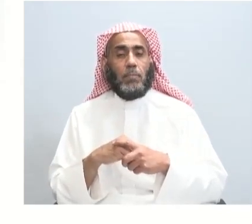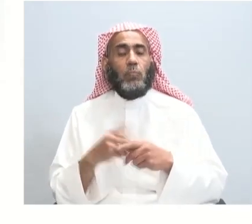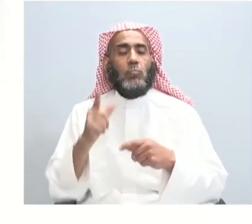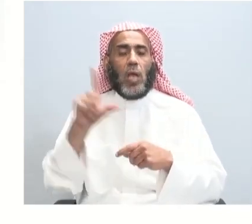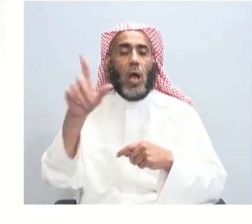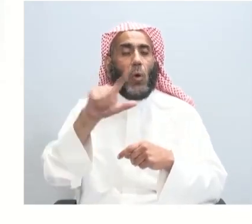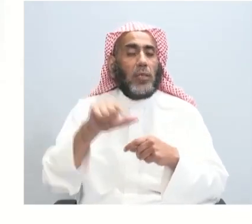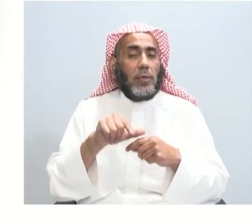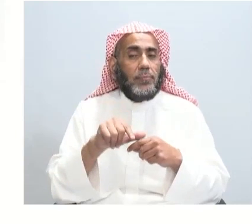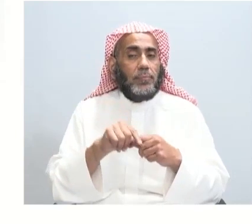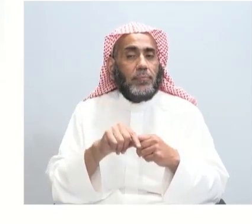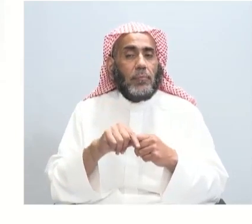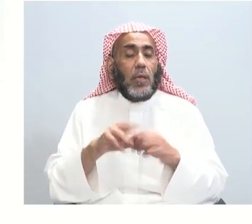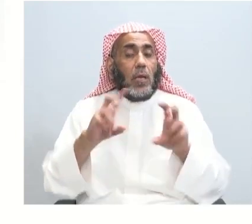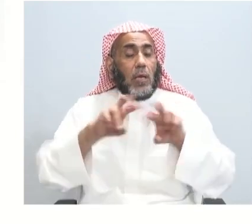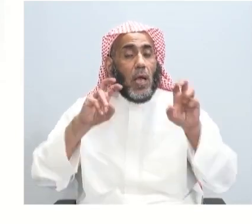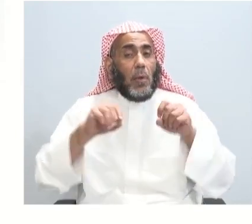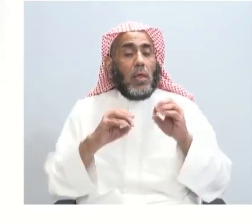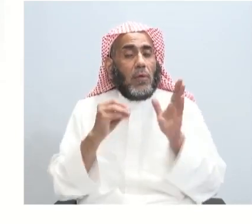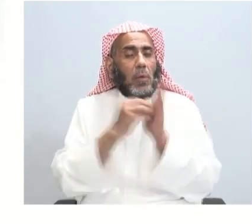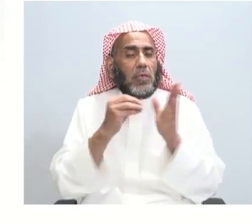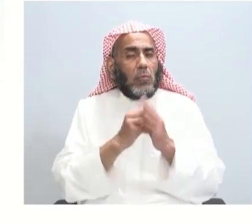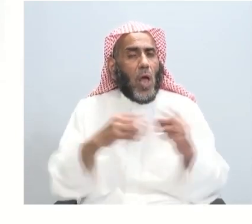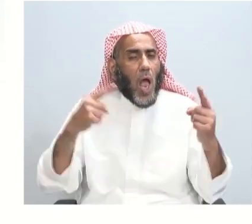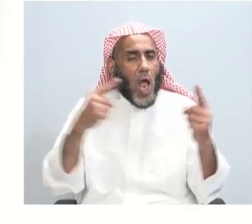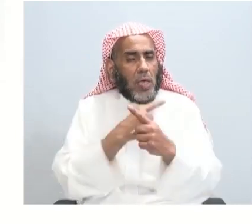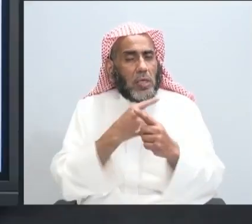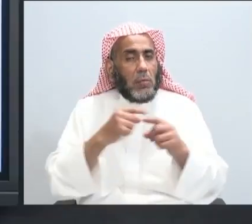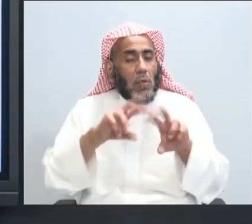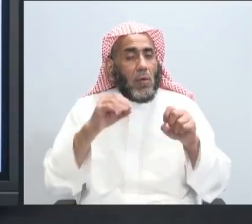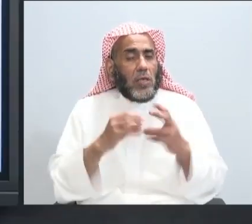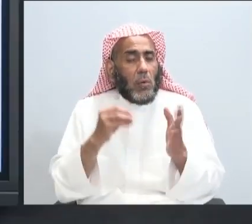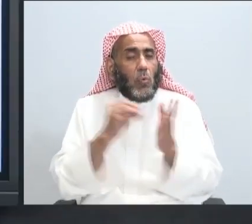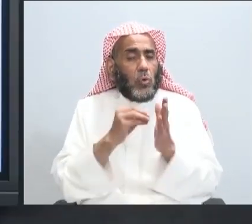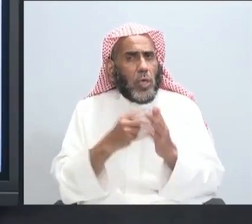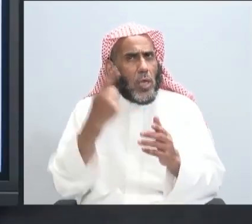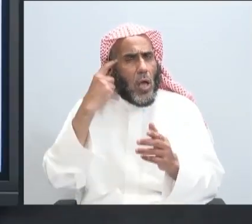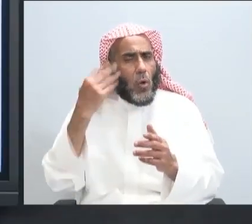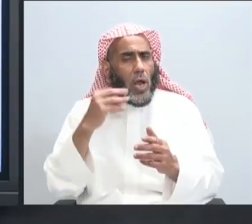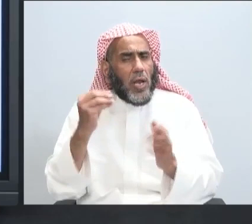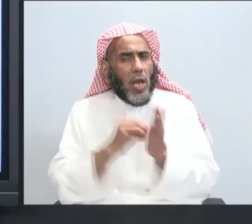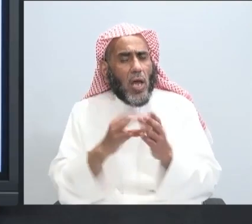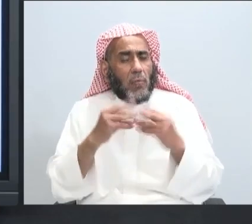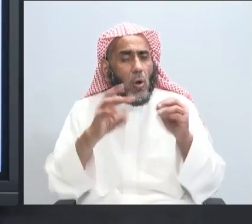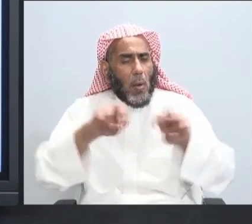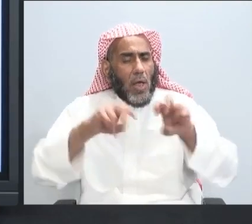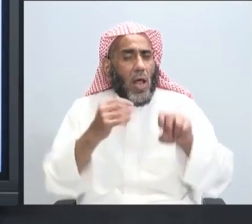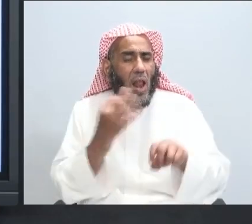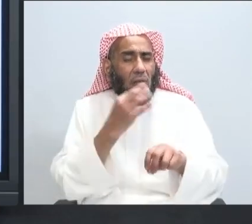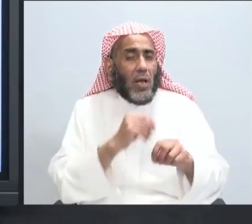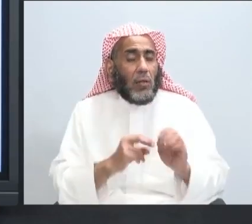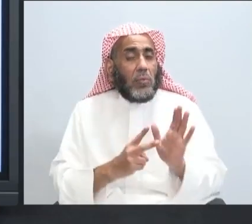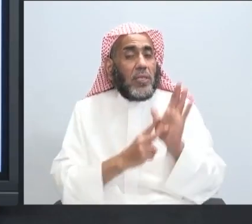صحيح أم خاطئ؟ نبحث في معاجم الموضوعات، وهذا العكس، نبحث في معاجم الموضوعات إذا كنا نعرف المعنى ونبحث عن الألفاظ